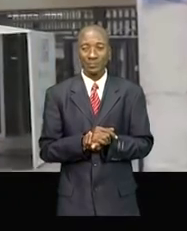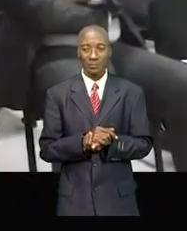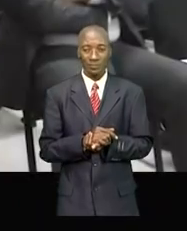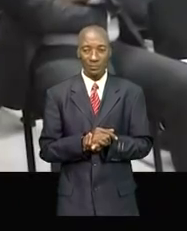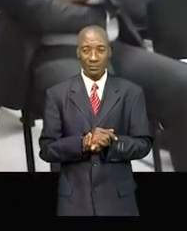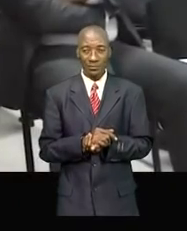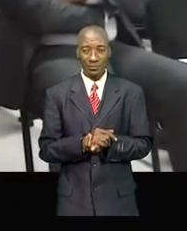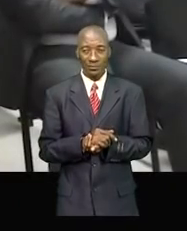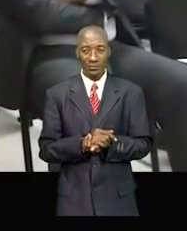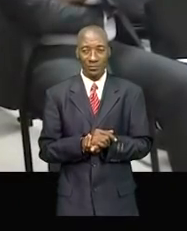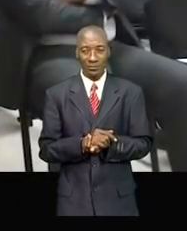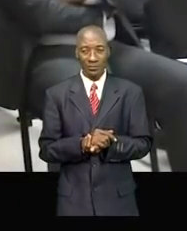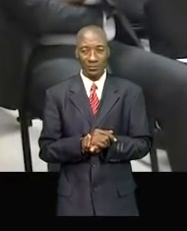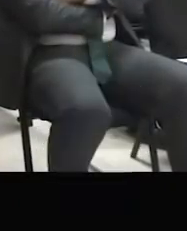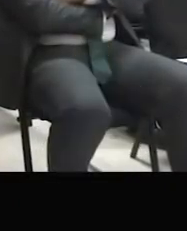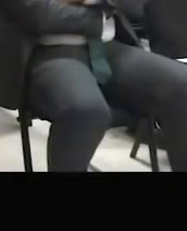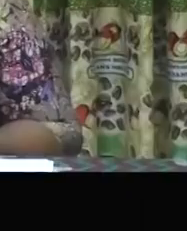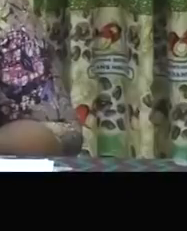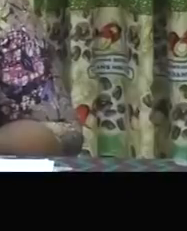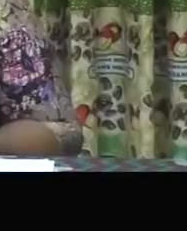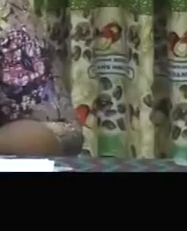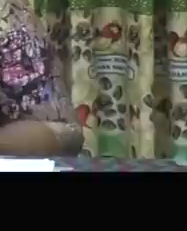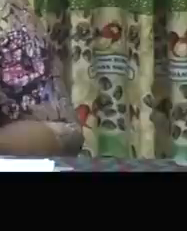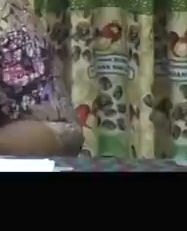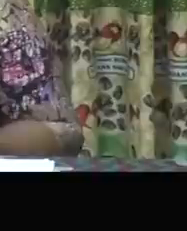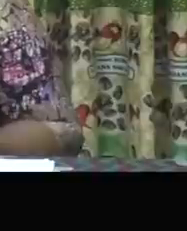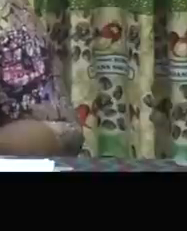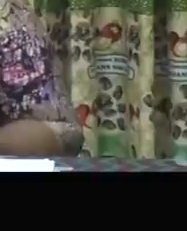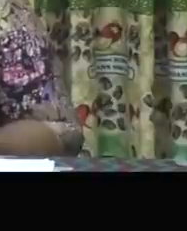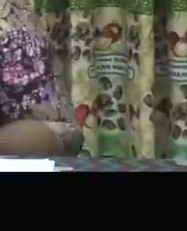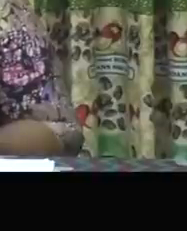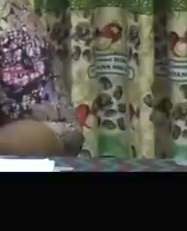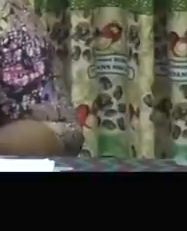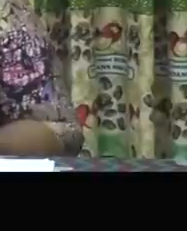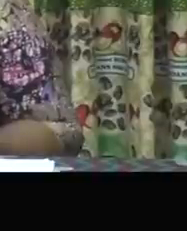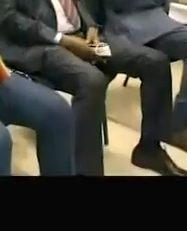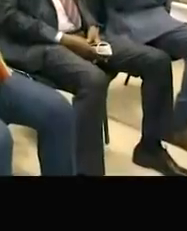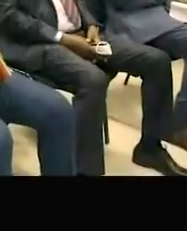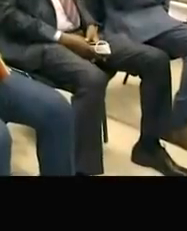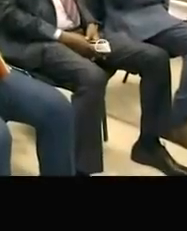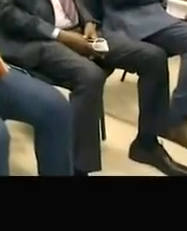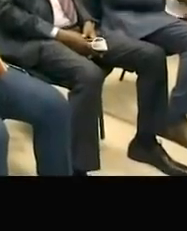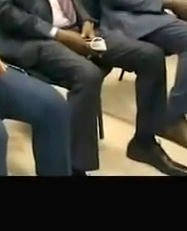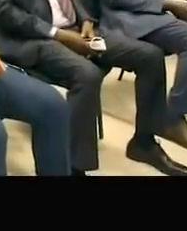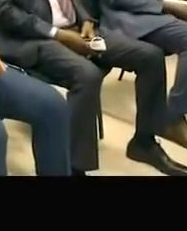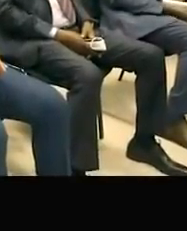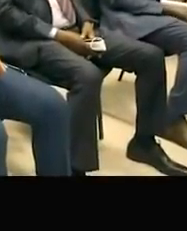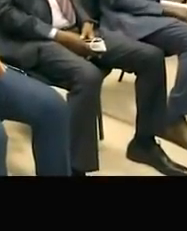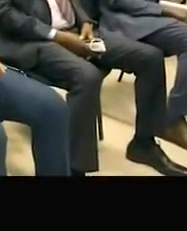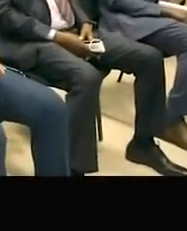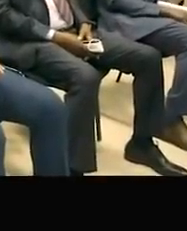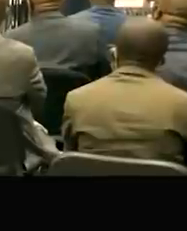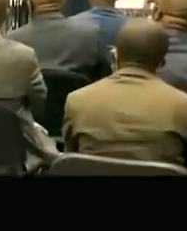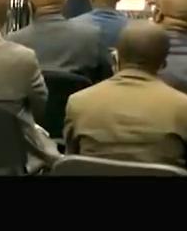Au cœur des 2 sessions de formation à l'arbitrage, à l'initiative du Centre national d'arbitrage, des conciliations et des